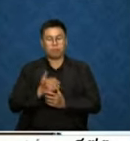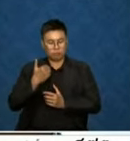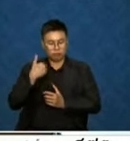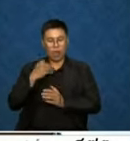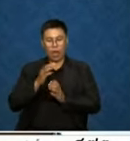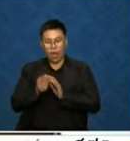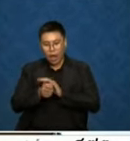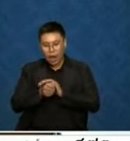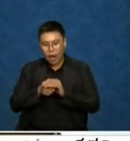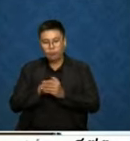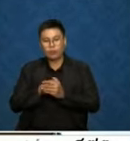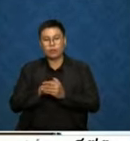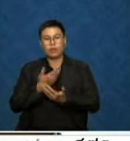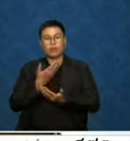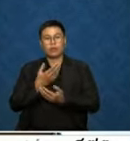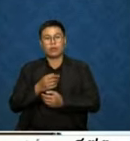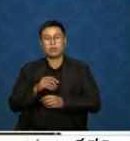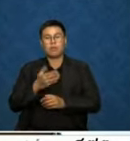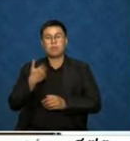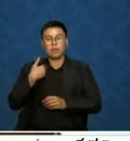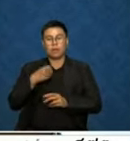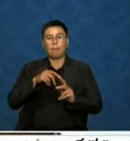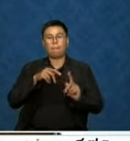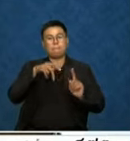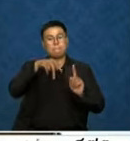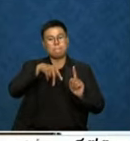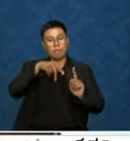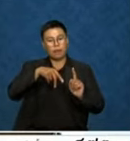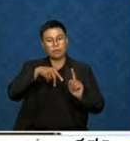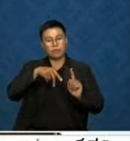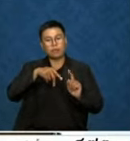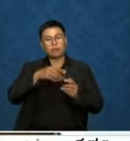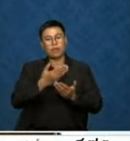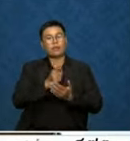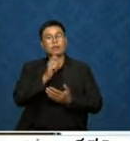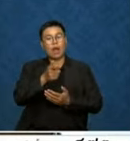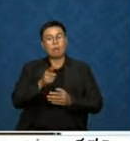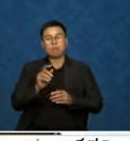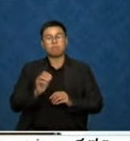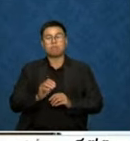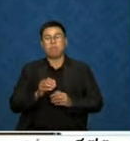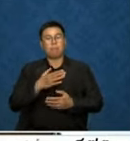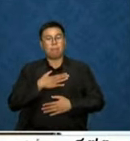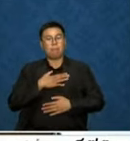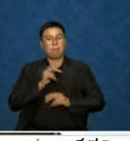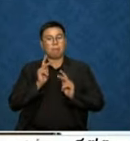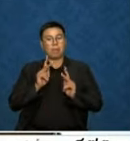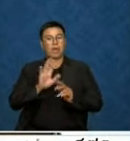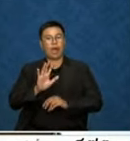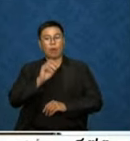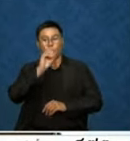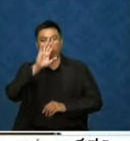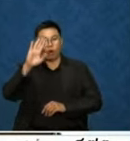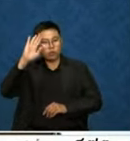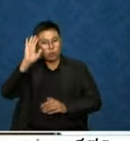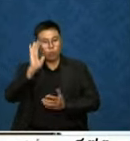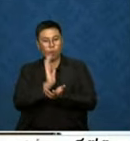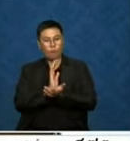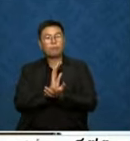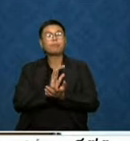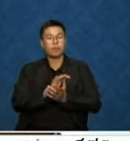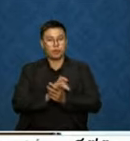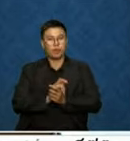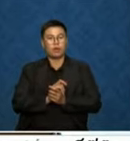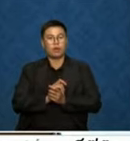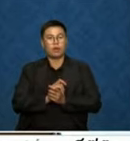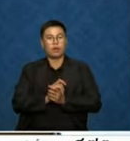การเสียหายแค่ประมาณหลักพันก็อาจจะไม่มาแจ้งความนะครับผมเองนะครับท่านประธานเกือบที่จะเป็น